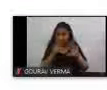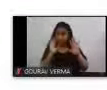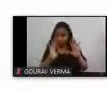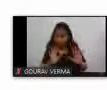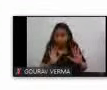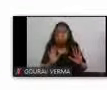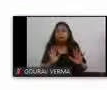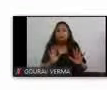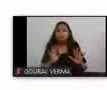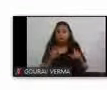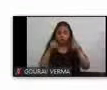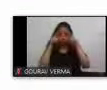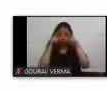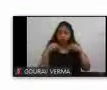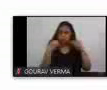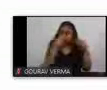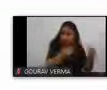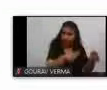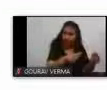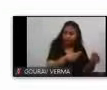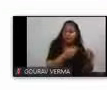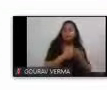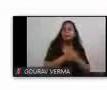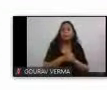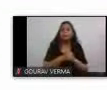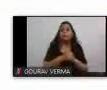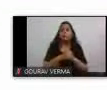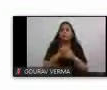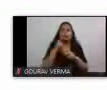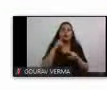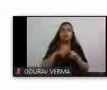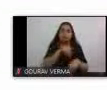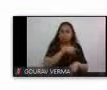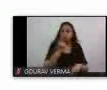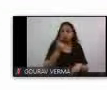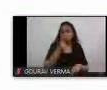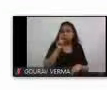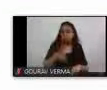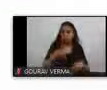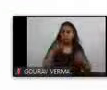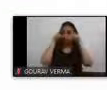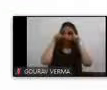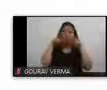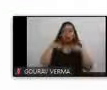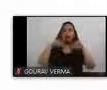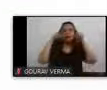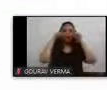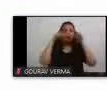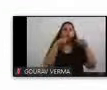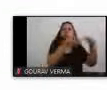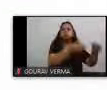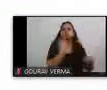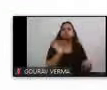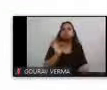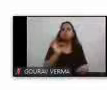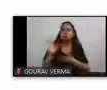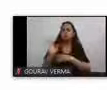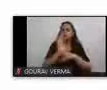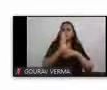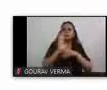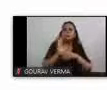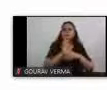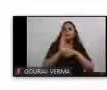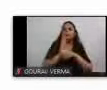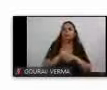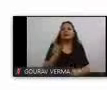दीज ग्लासेस और ऑप्टिकल एड और ग्लासेस यू कैन स्टार्ट डूइंग द असेसमेंट. और लास्ट में